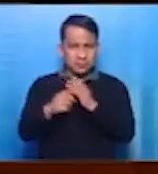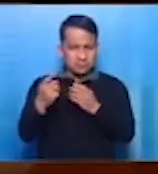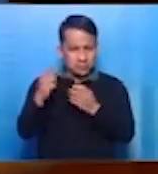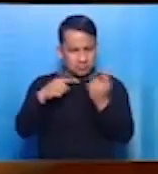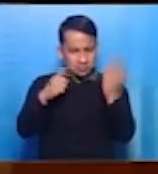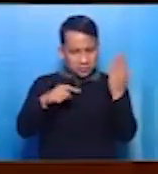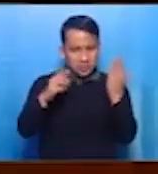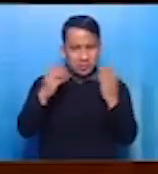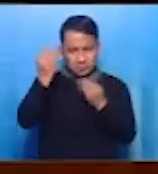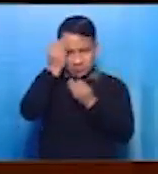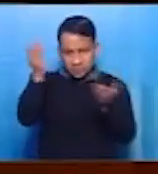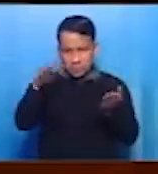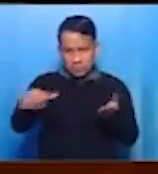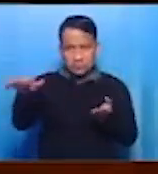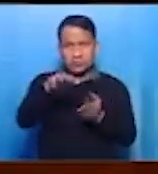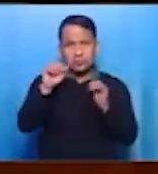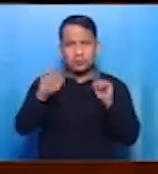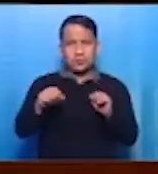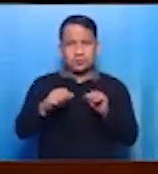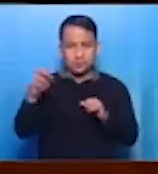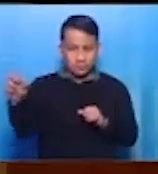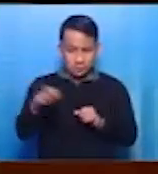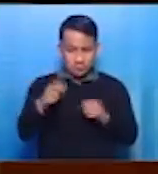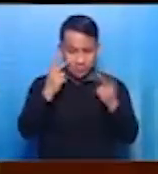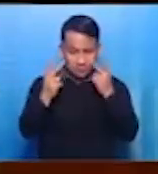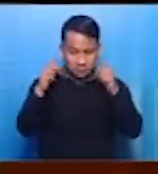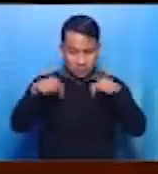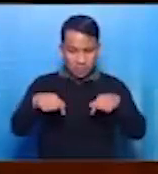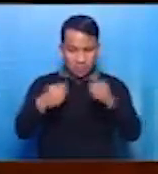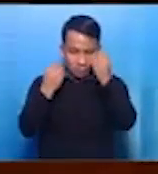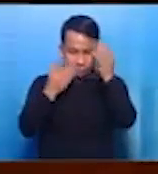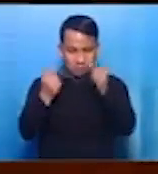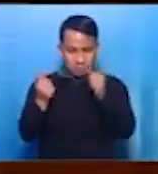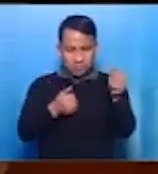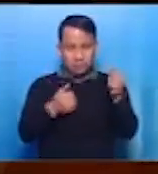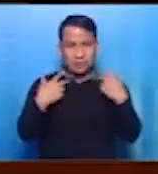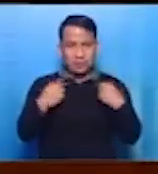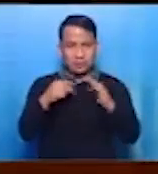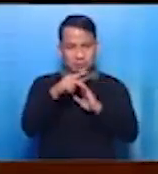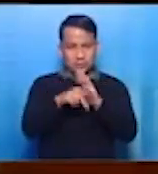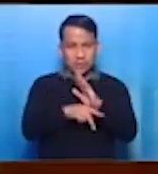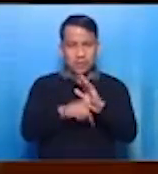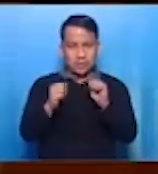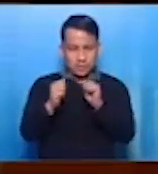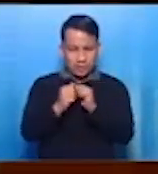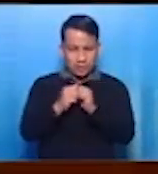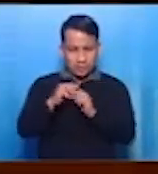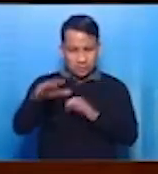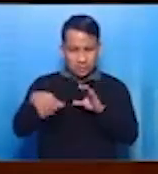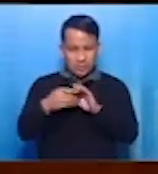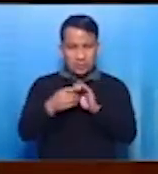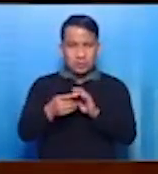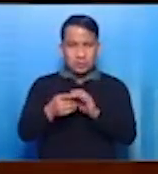at pagpapaalala ng mga otoridad dito sa mga turista nga na nandito na sumunod sa mga minimum health protocols, kabilang na dyan yung